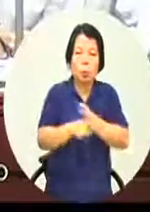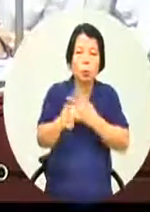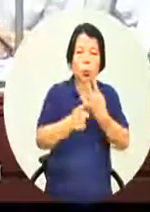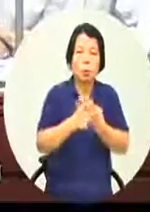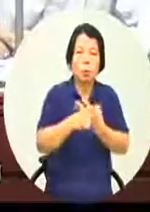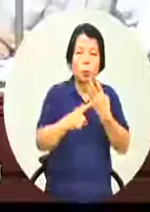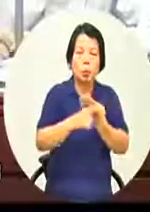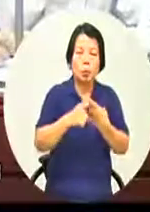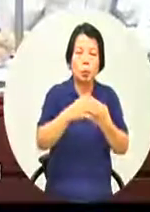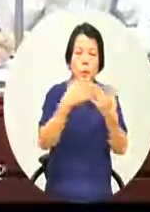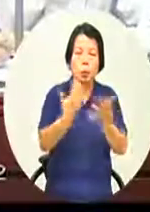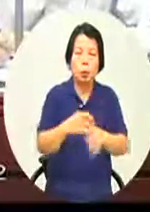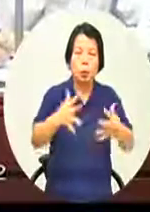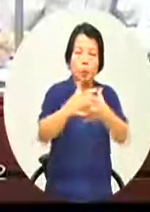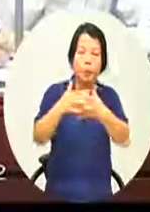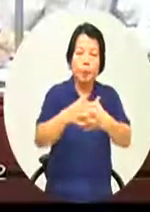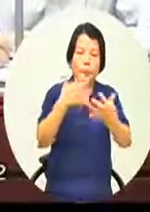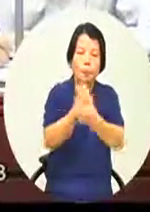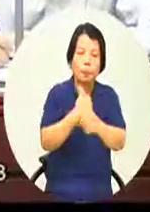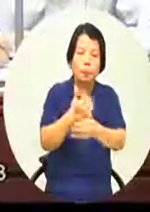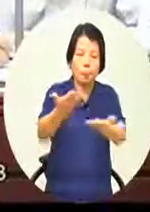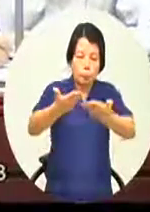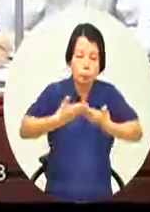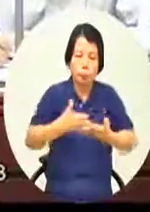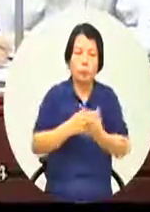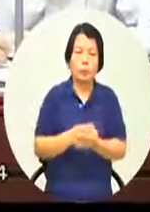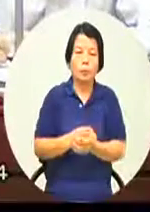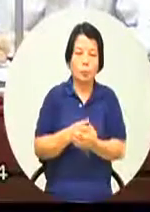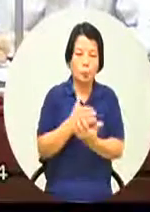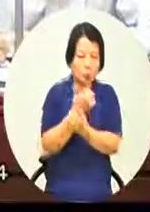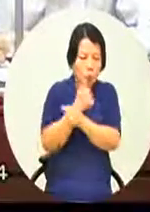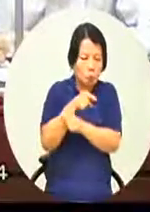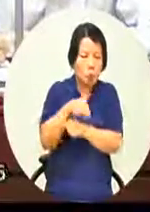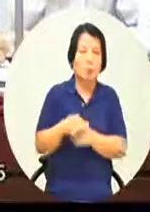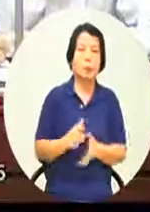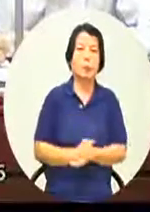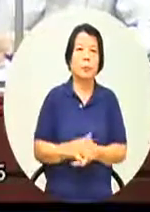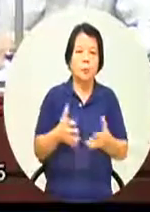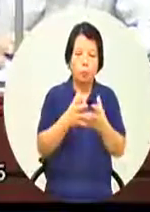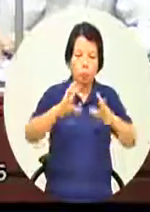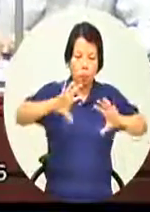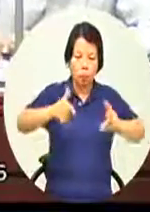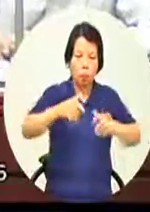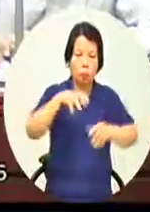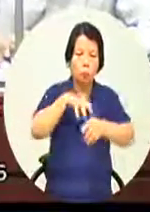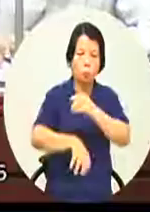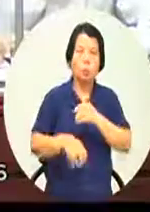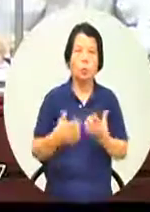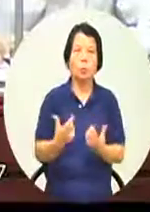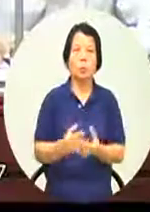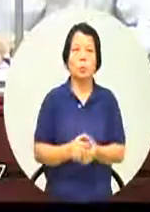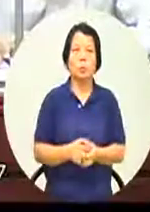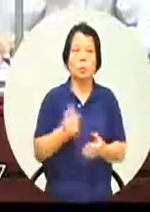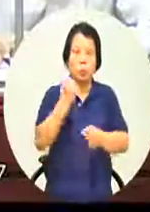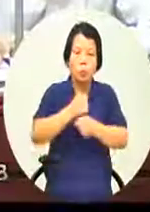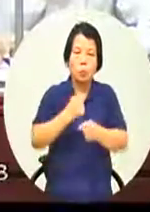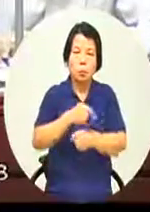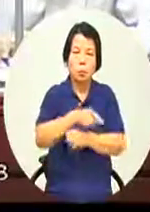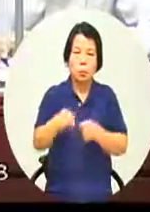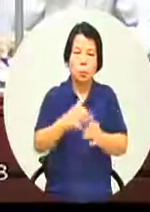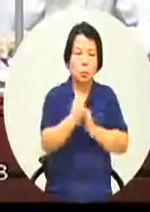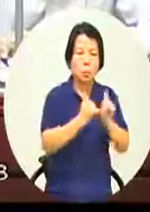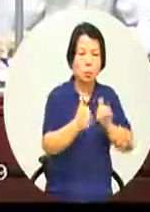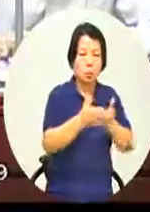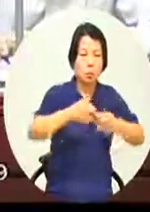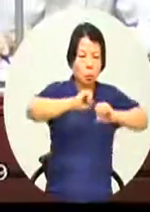些像美国的经验提供给我们，但是这个部分在我们国内来讲的话，必须要先做好这个民众的